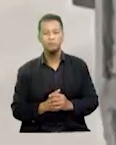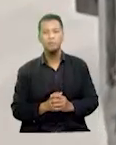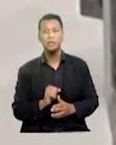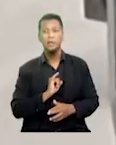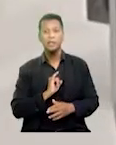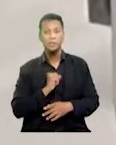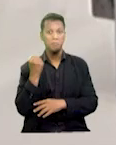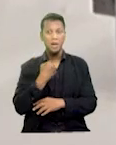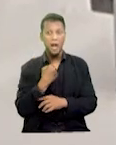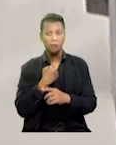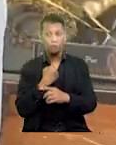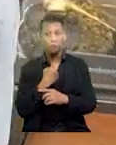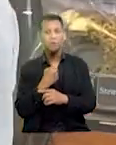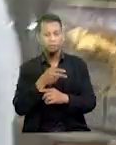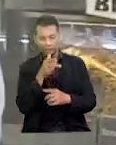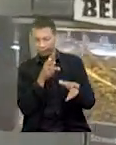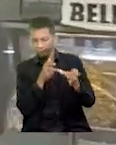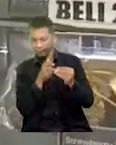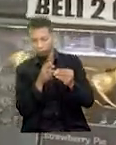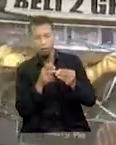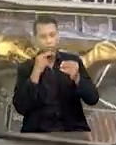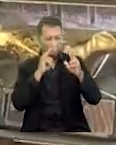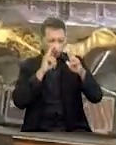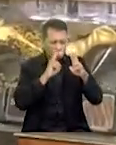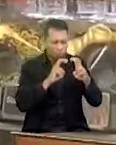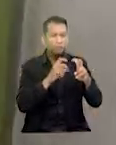memeriksa rekaman CCTV dan meminta keterangan sejumlah saksi.